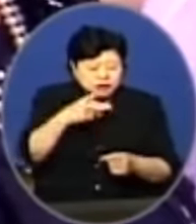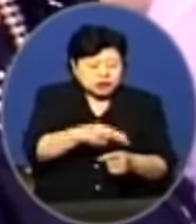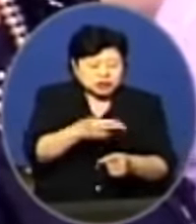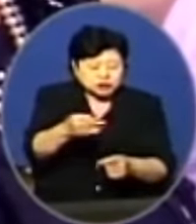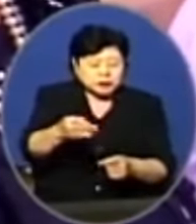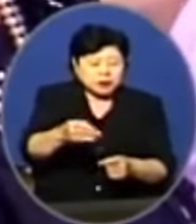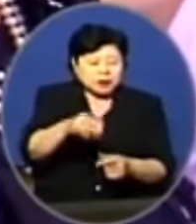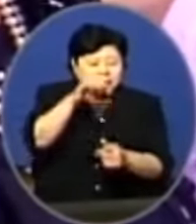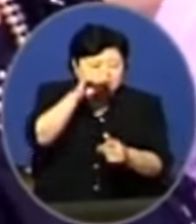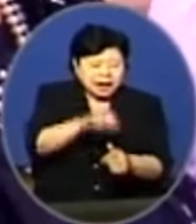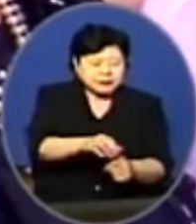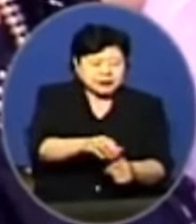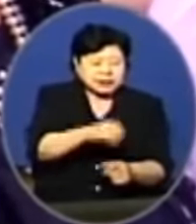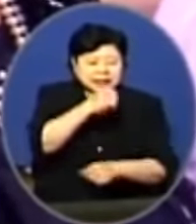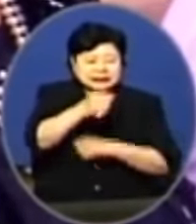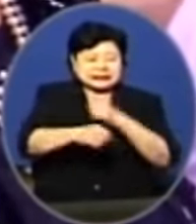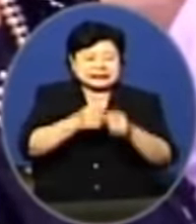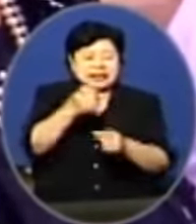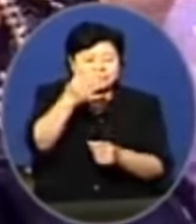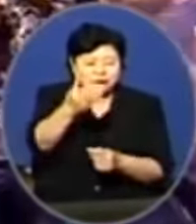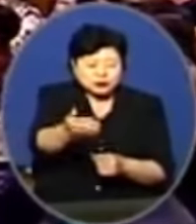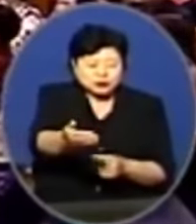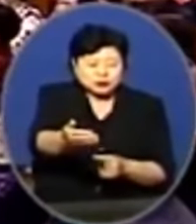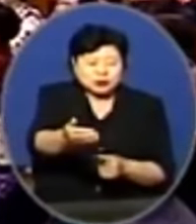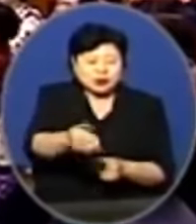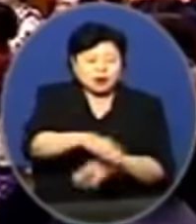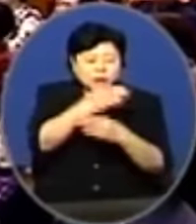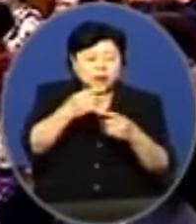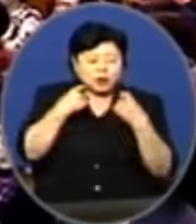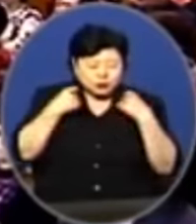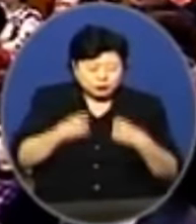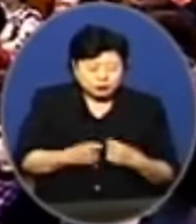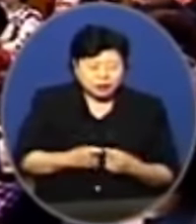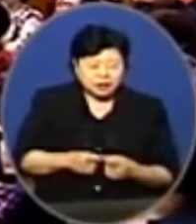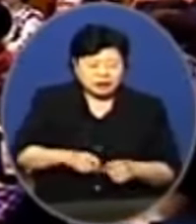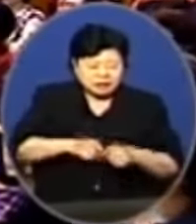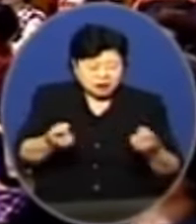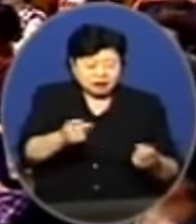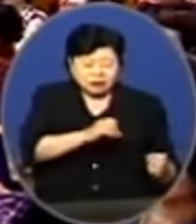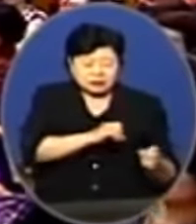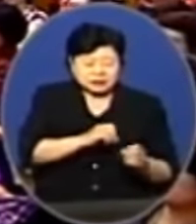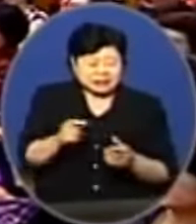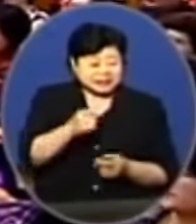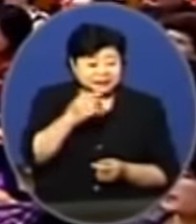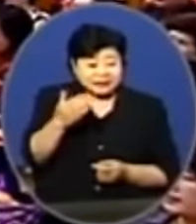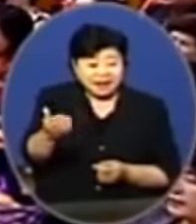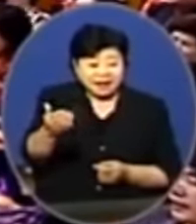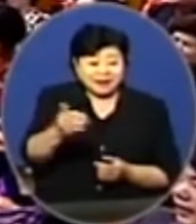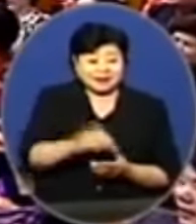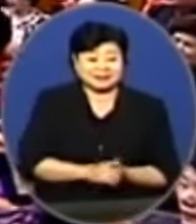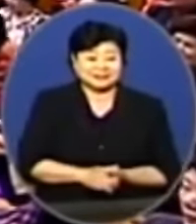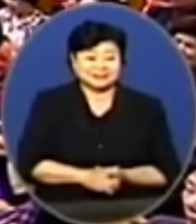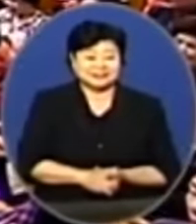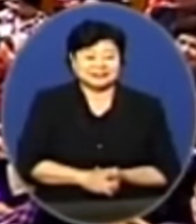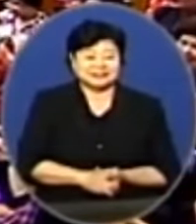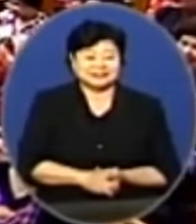줄을 끌어주며 압제당하는 자를 자유케 하며 모든 멍에를 끊는 것이 아니겠느냐.